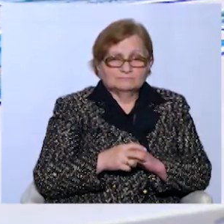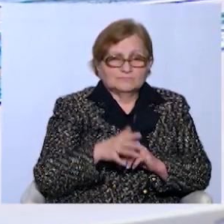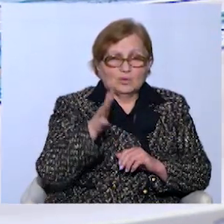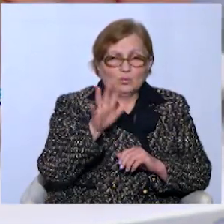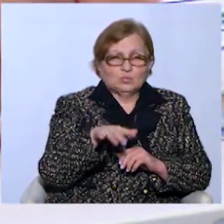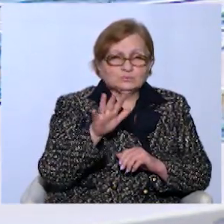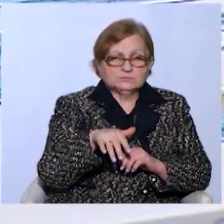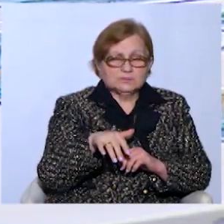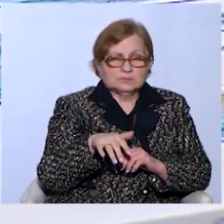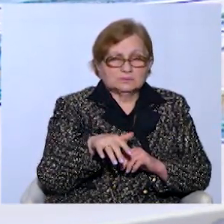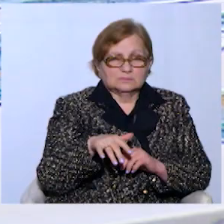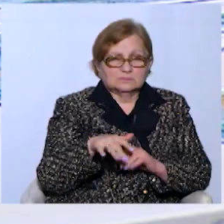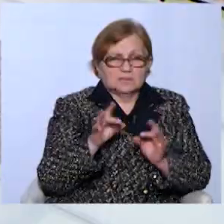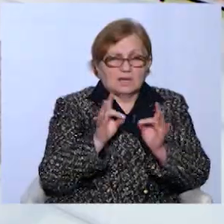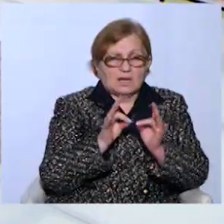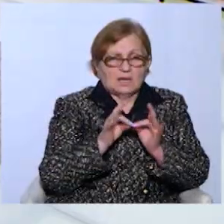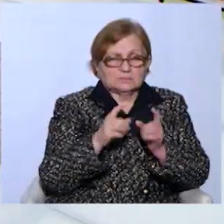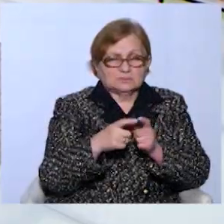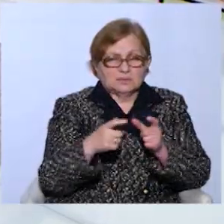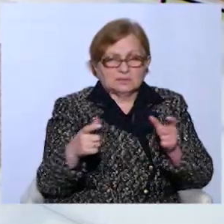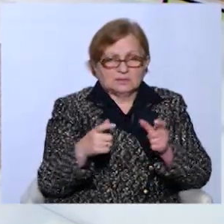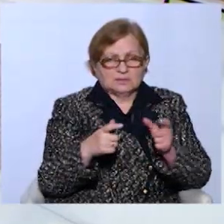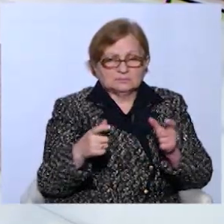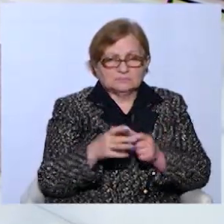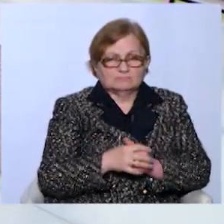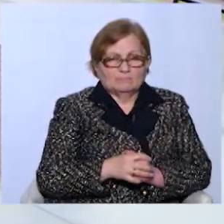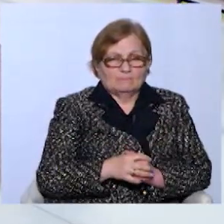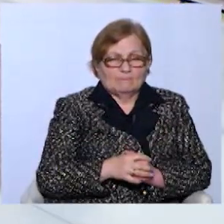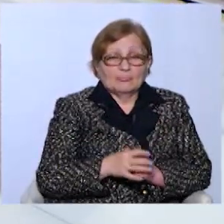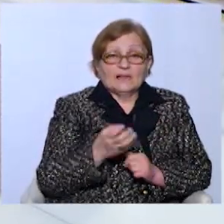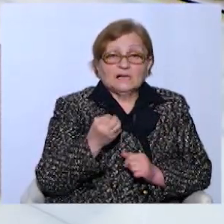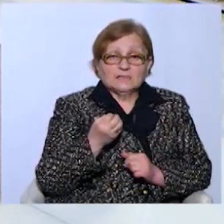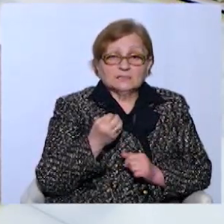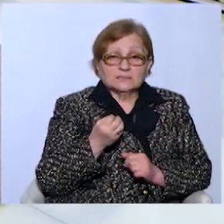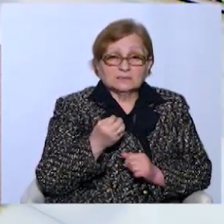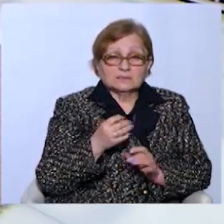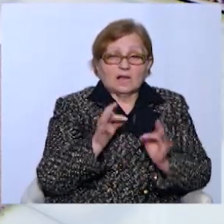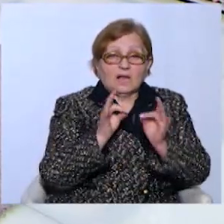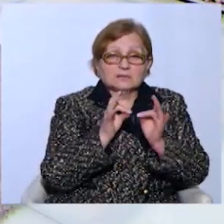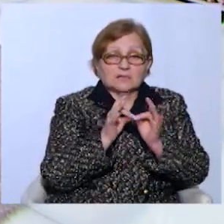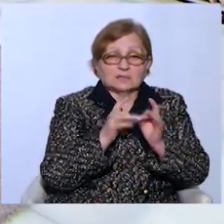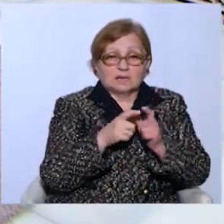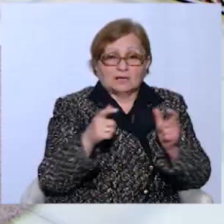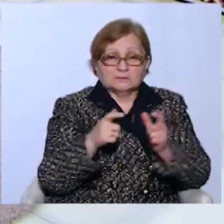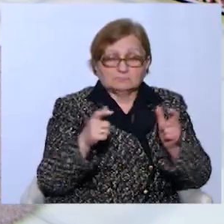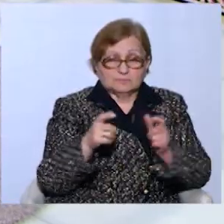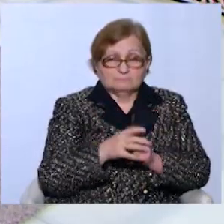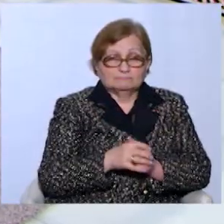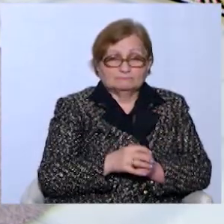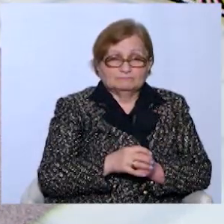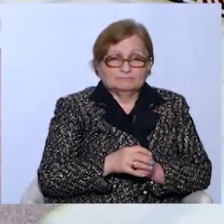5 ცალი 10 ლარიანი და კიდევ 10 ლარიანები.